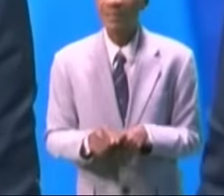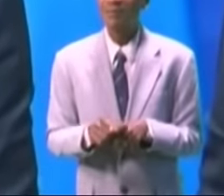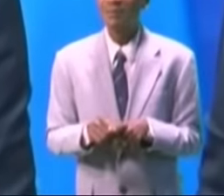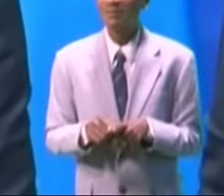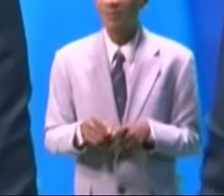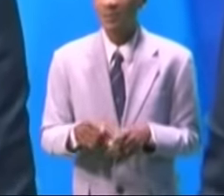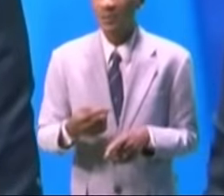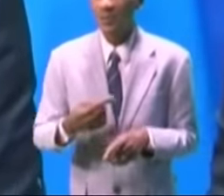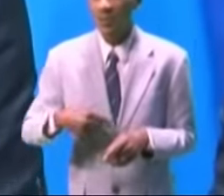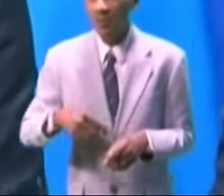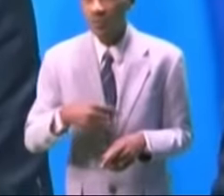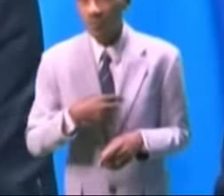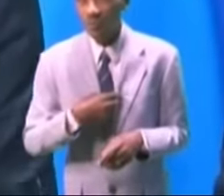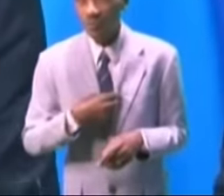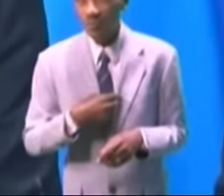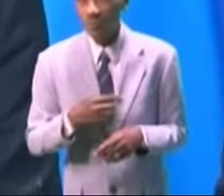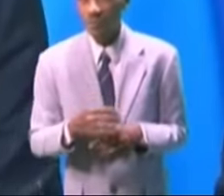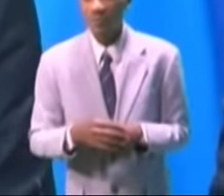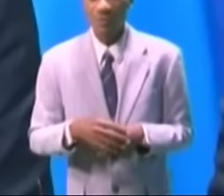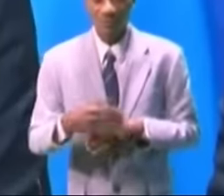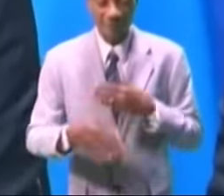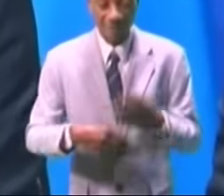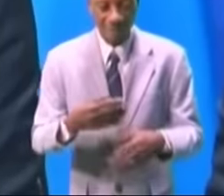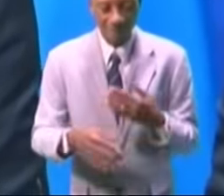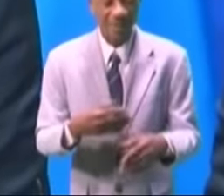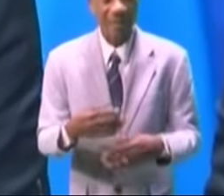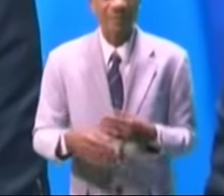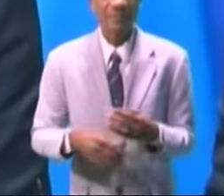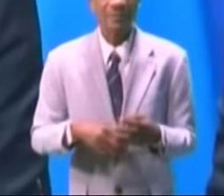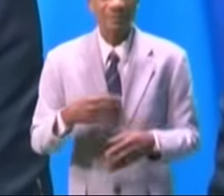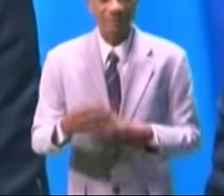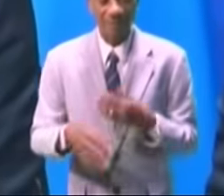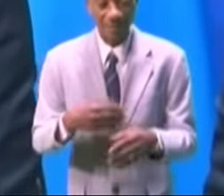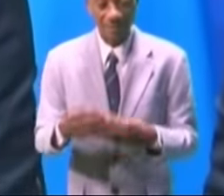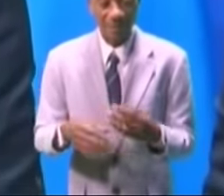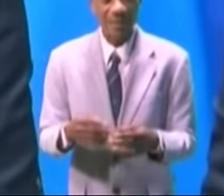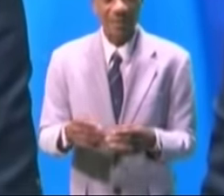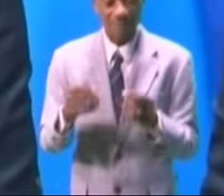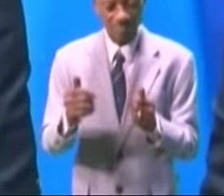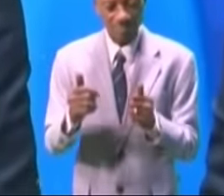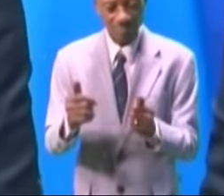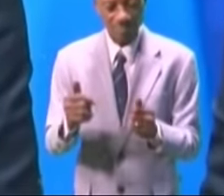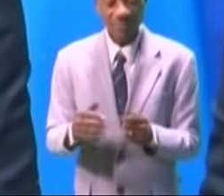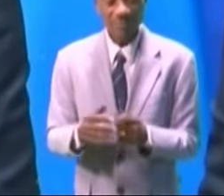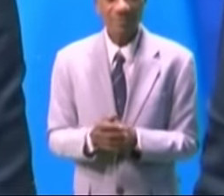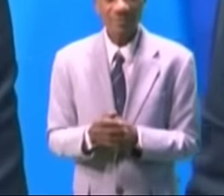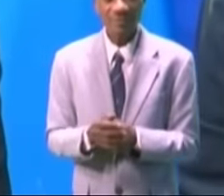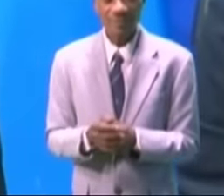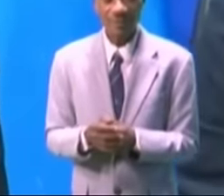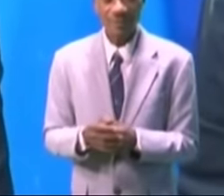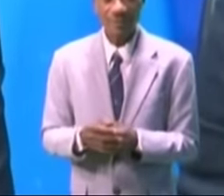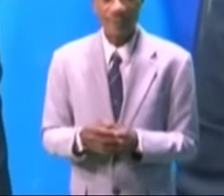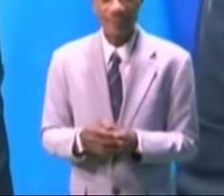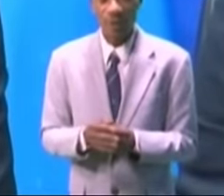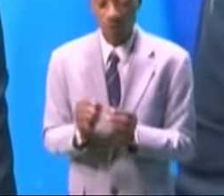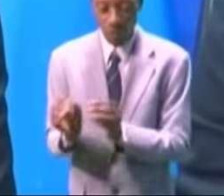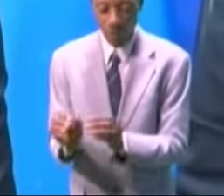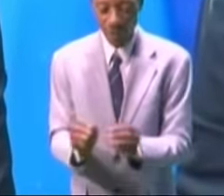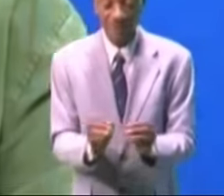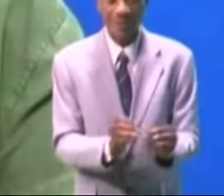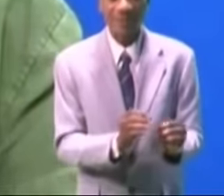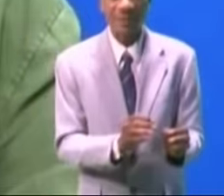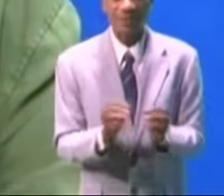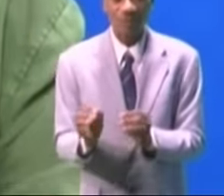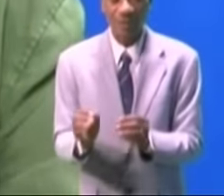États-Unis et en Europe pour 1000 dollars la pièce ou 1000 euros la pièce, qu'il y a du sang dans le